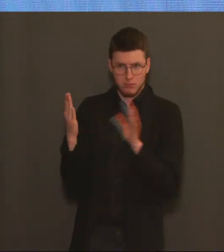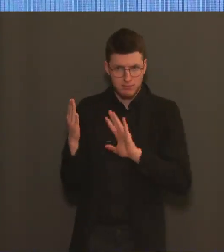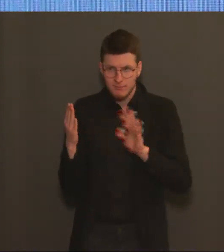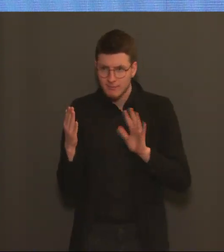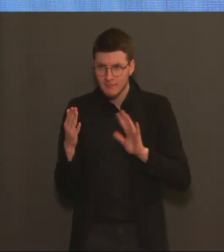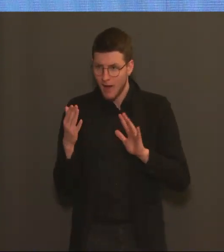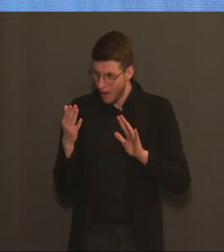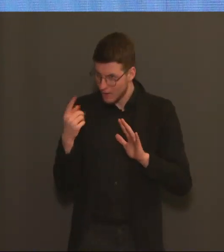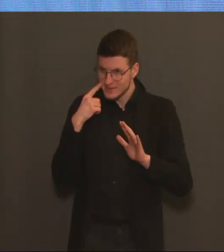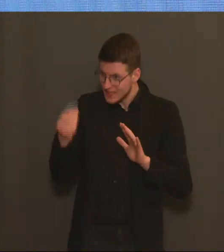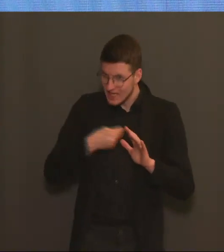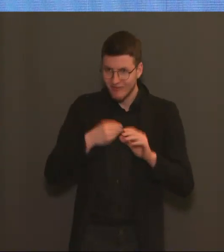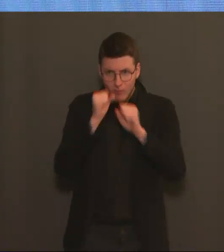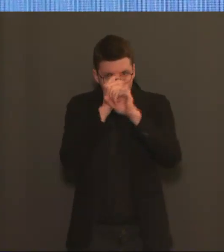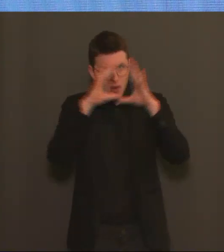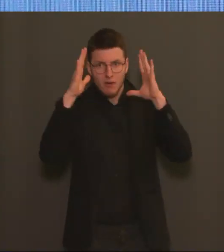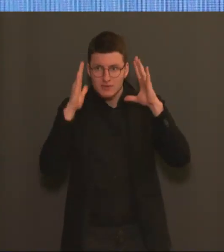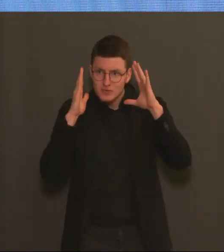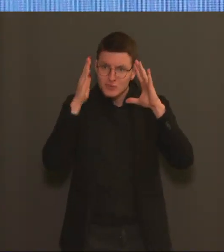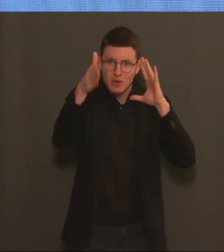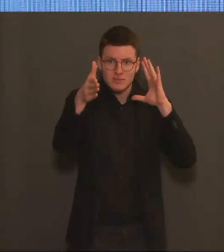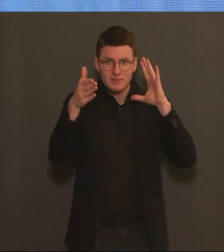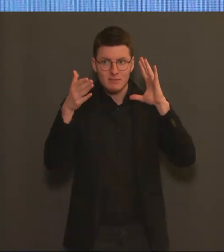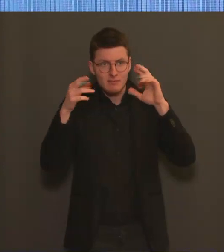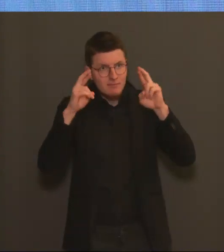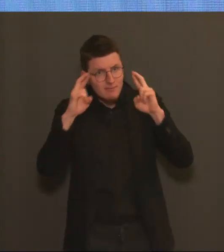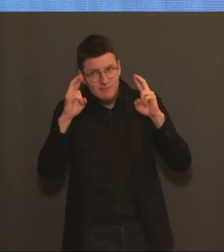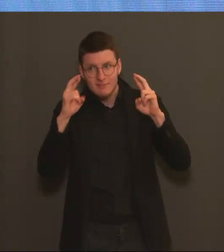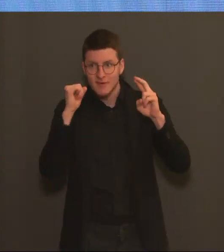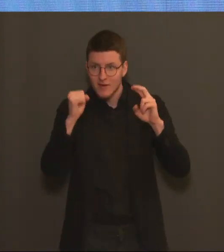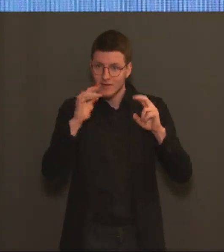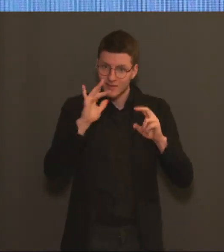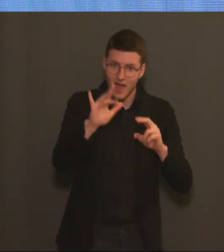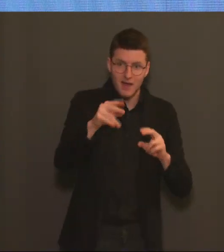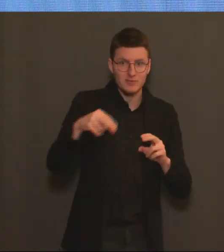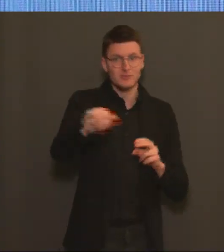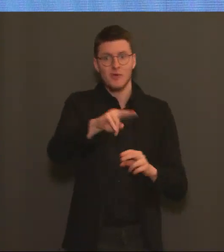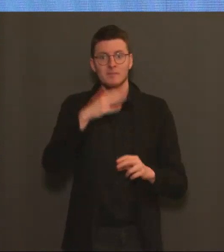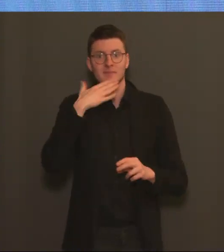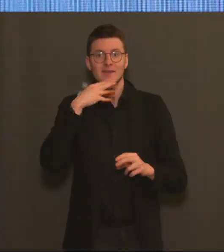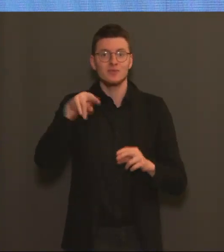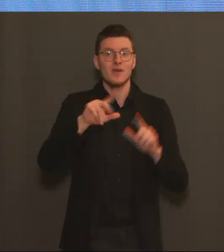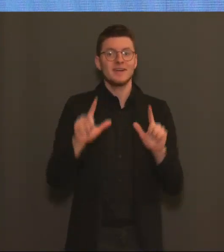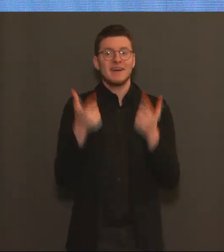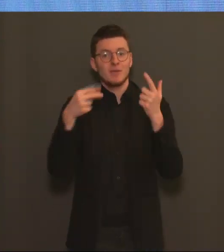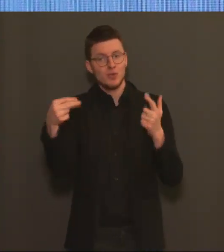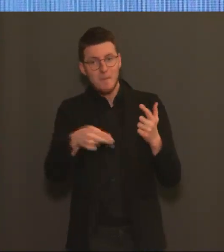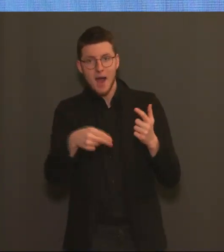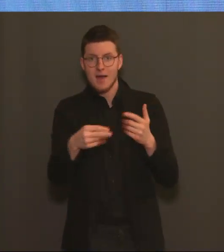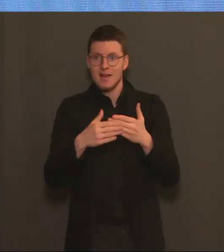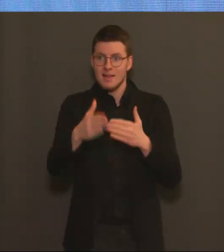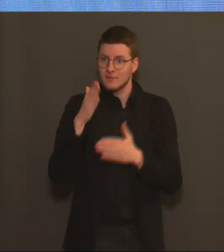vooral perspectief op een aantal toekomstige verbeteringen die we allemaal